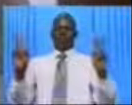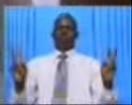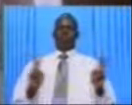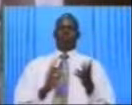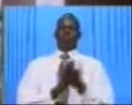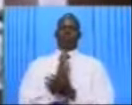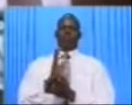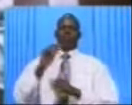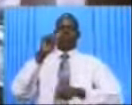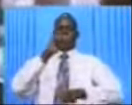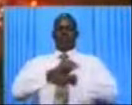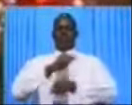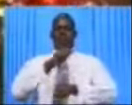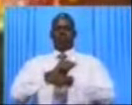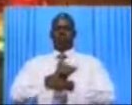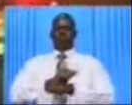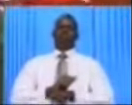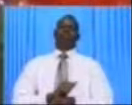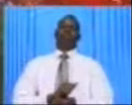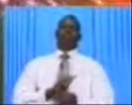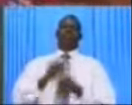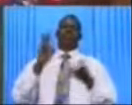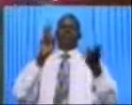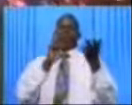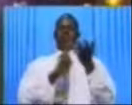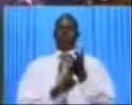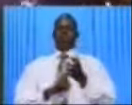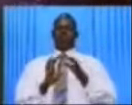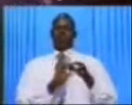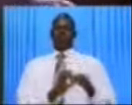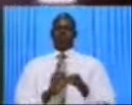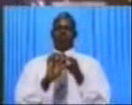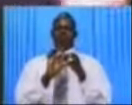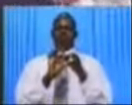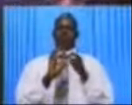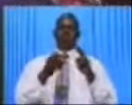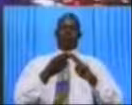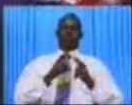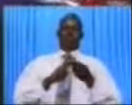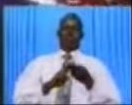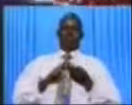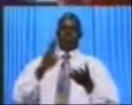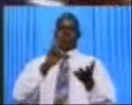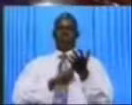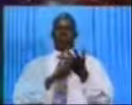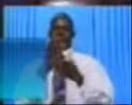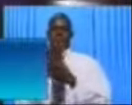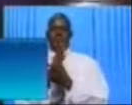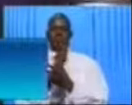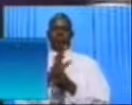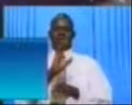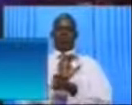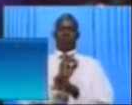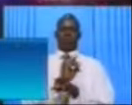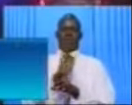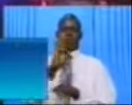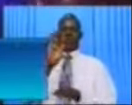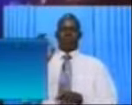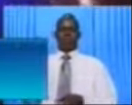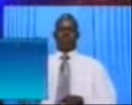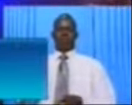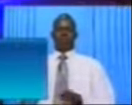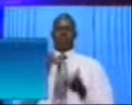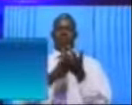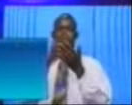une séance de travail sur le traité d'amitié et de coopération signé entre la Côte d'Ivoire et le Burkina Faso